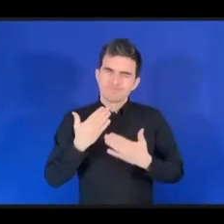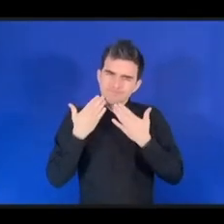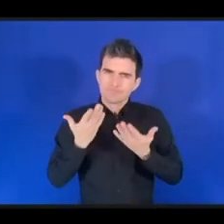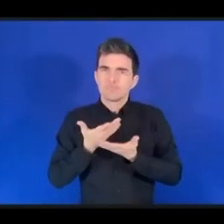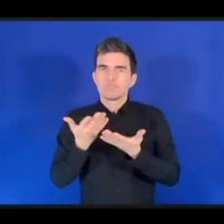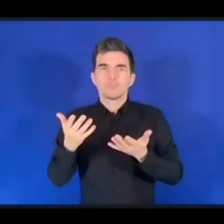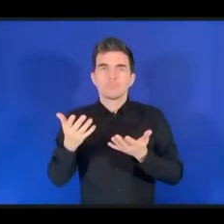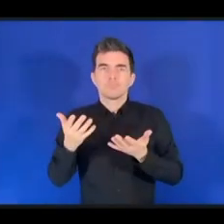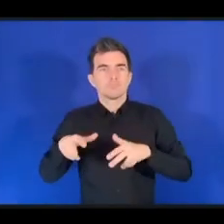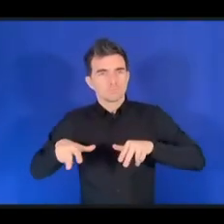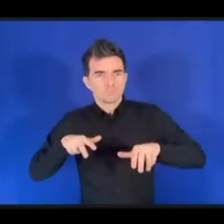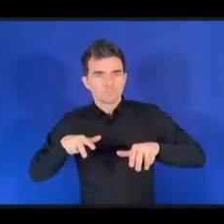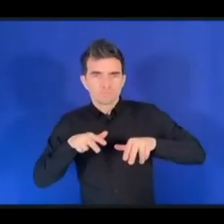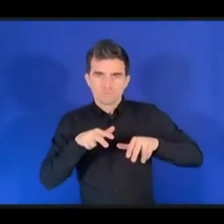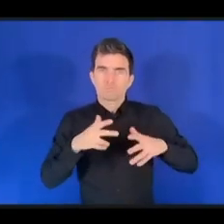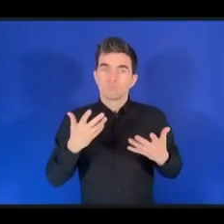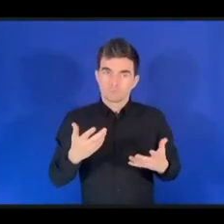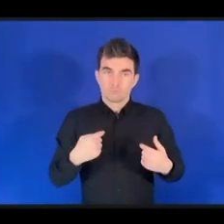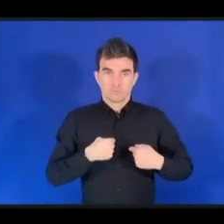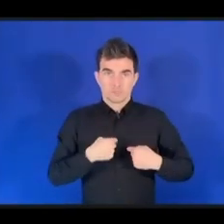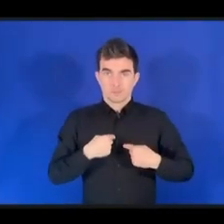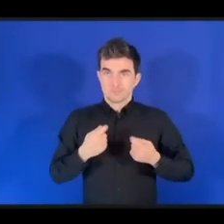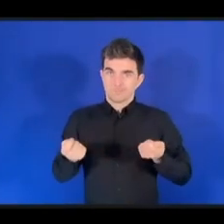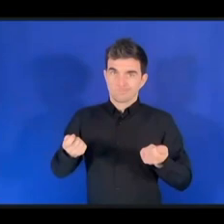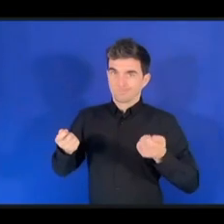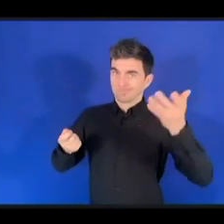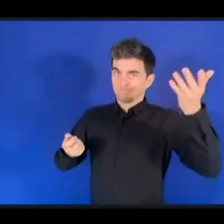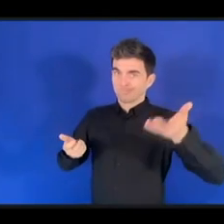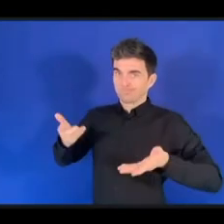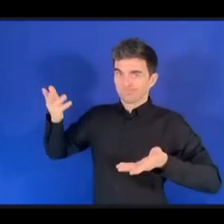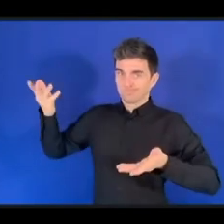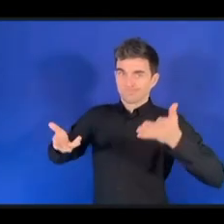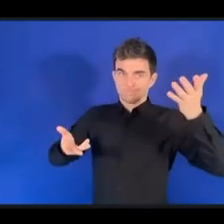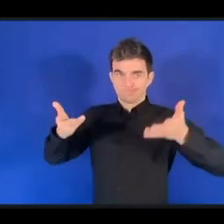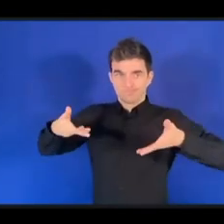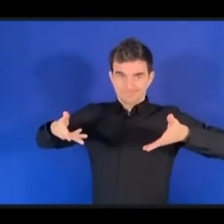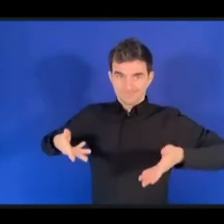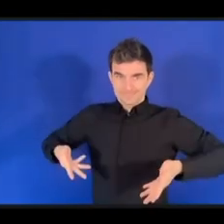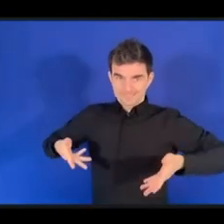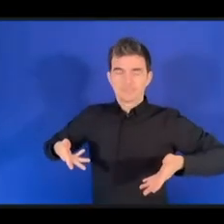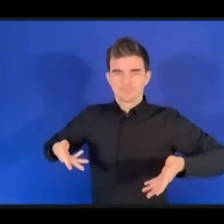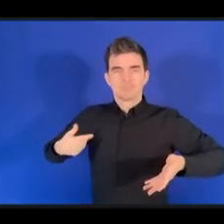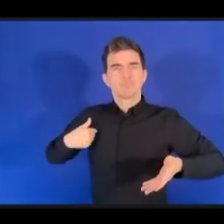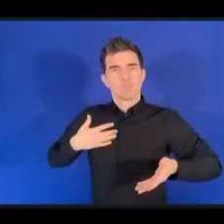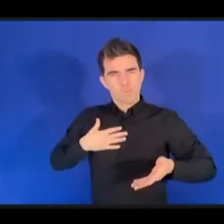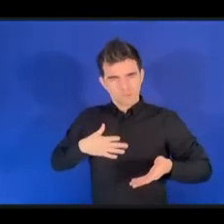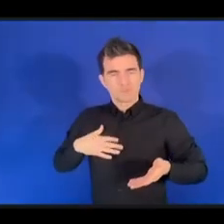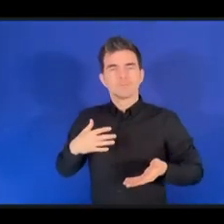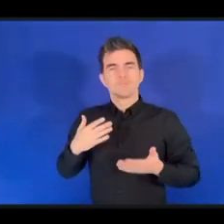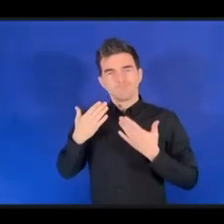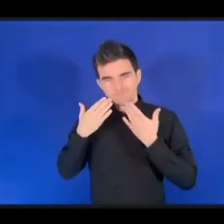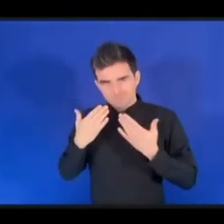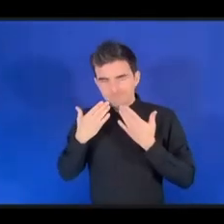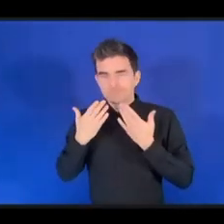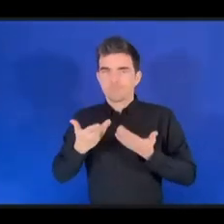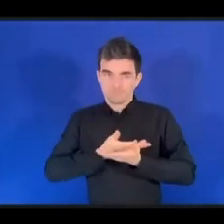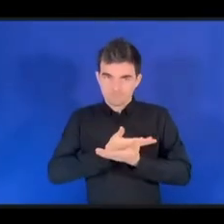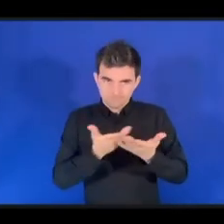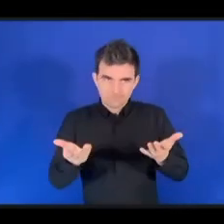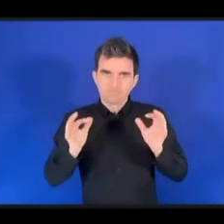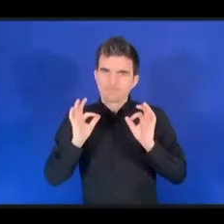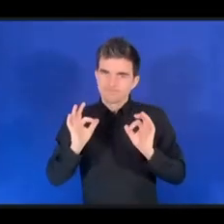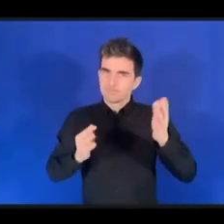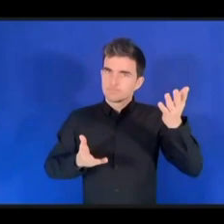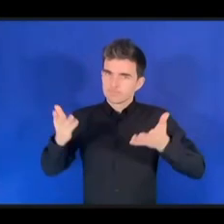haute de qui ont fait de Kyoto la ville haute de cette belle conférence le forum sur la conférence d'Internet